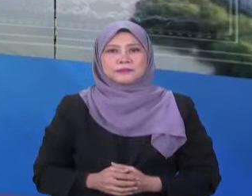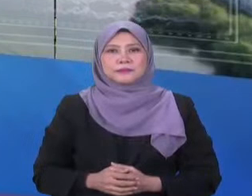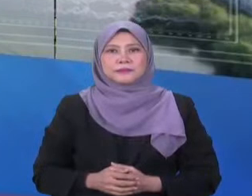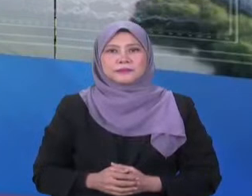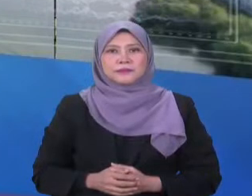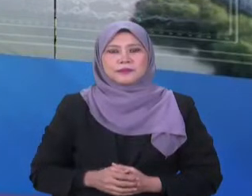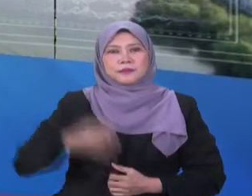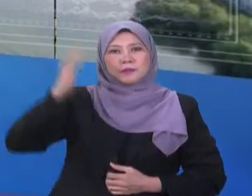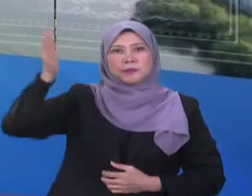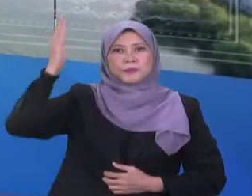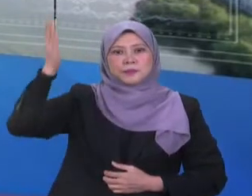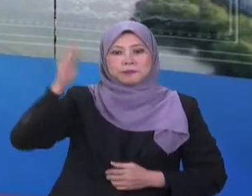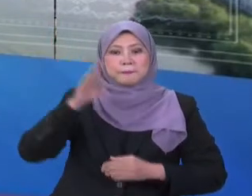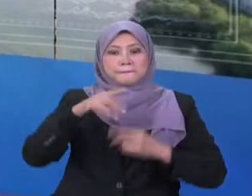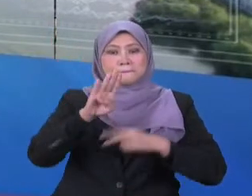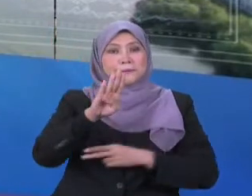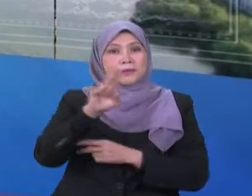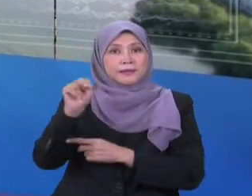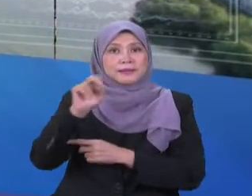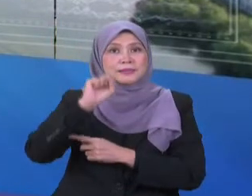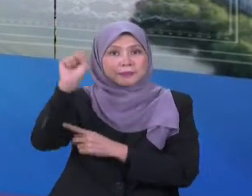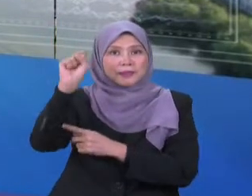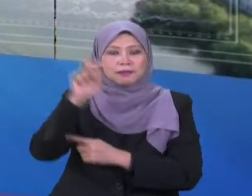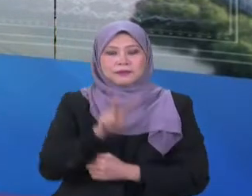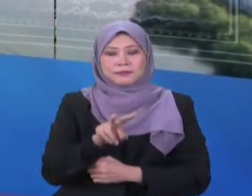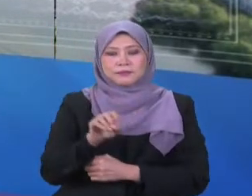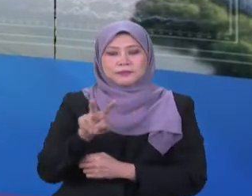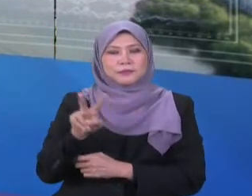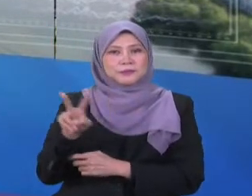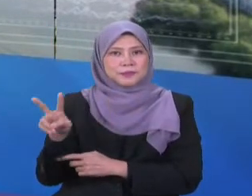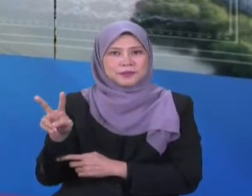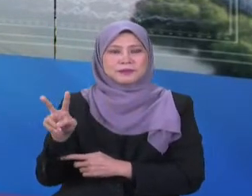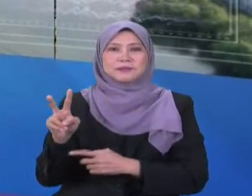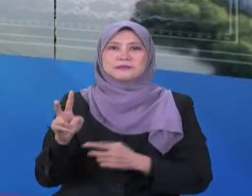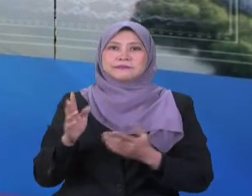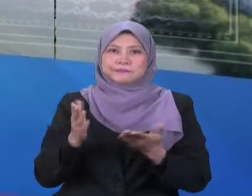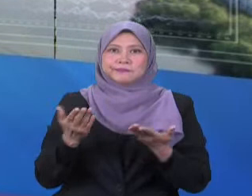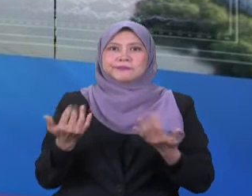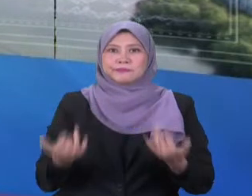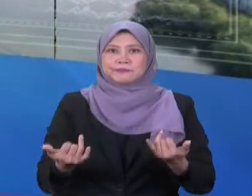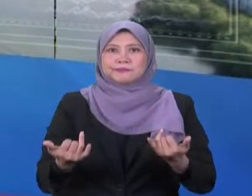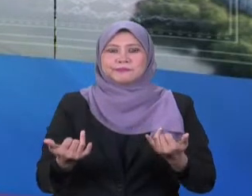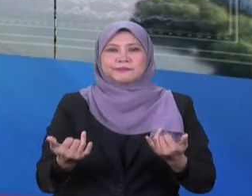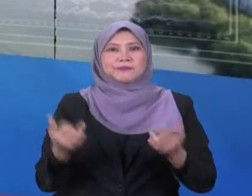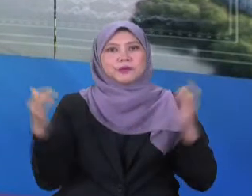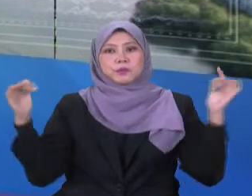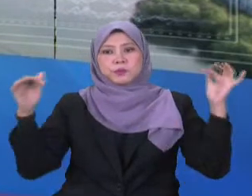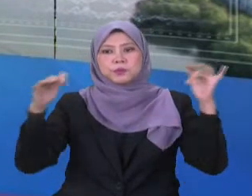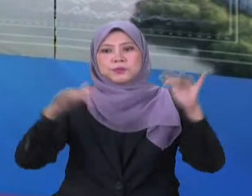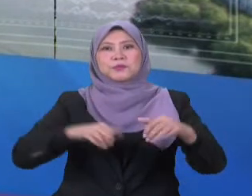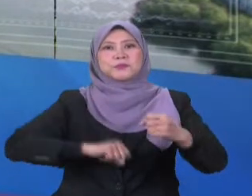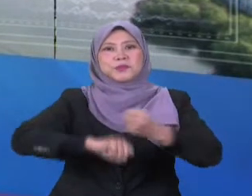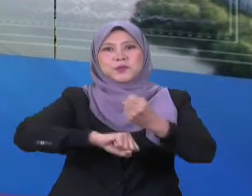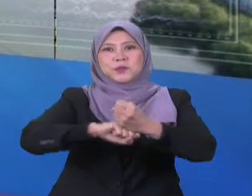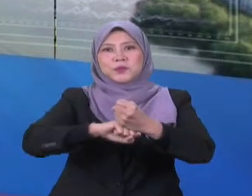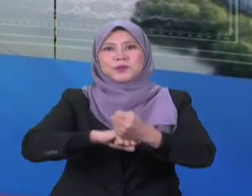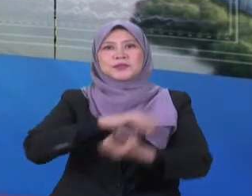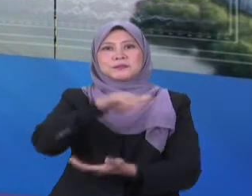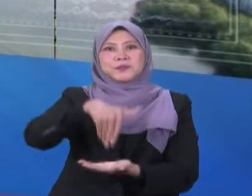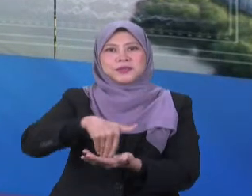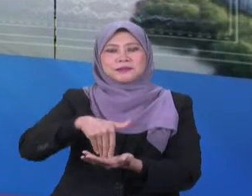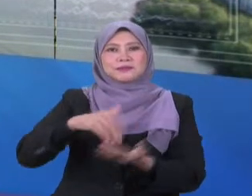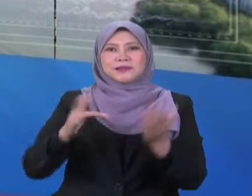convention barisan nasional been Sabah 2022 berlangsung hari ini dengan kehadiran ribuan penyokong di pusat